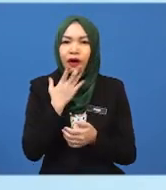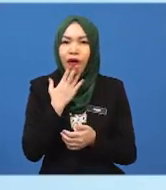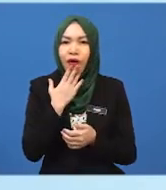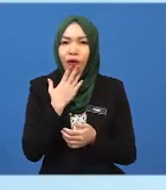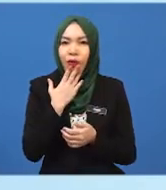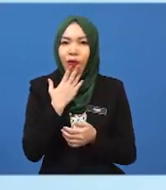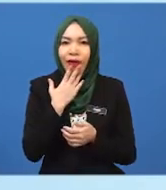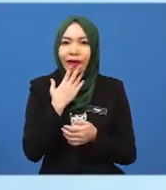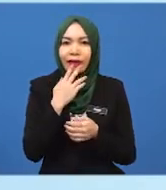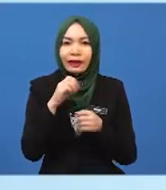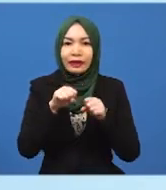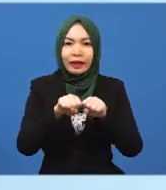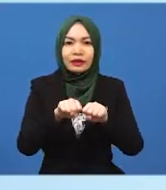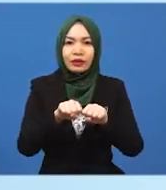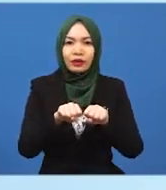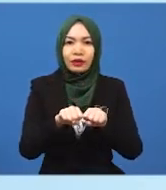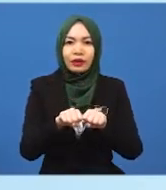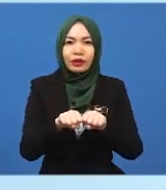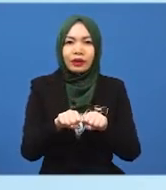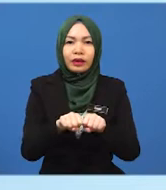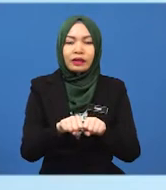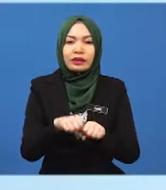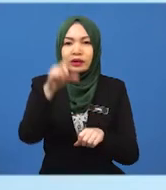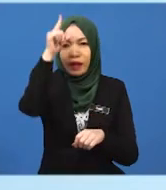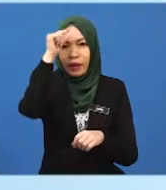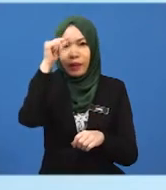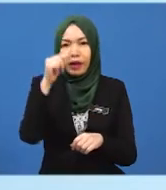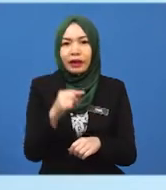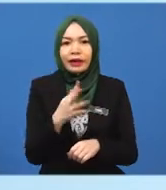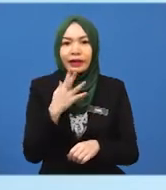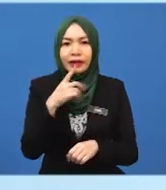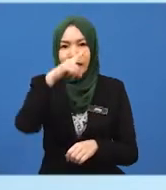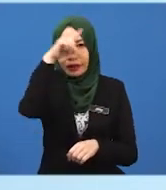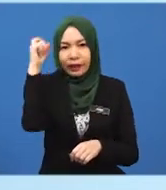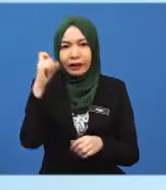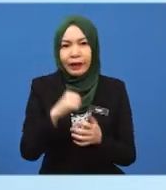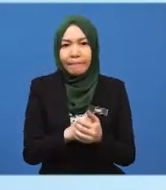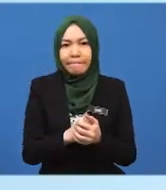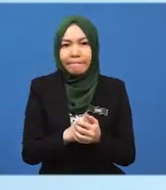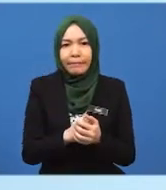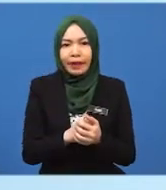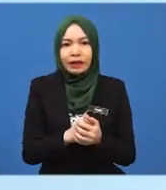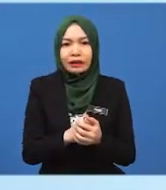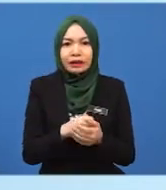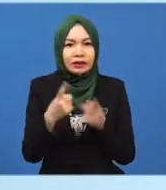Warna kasut abang adalah hitam merupakan jawapan yang betul.